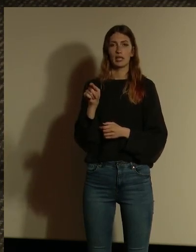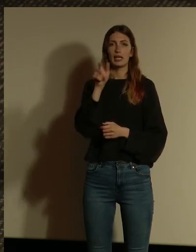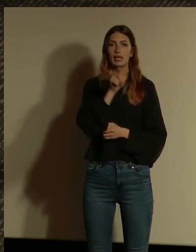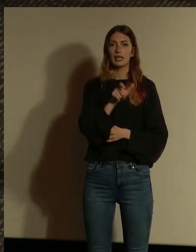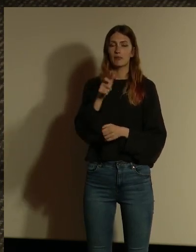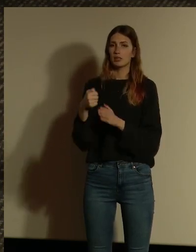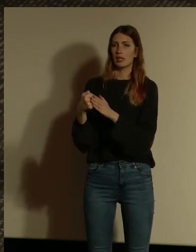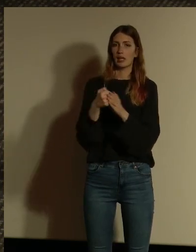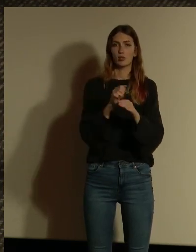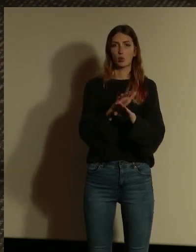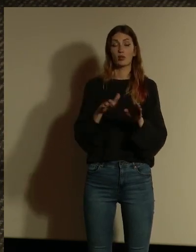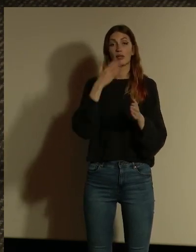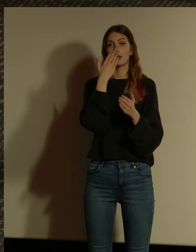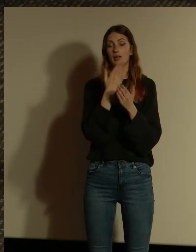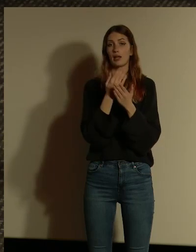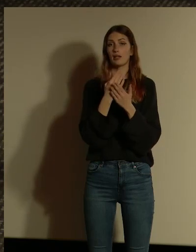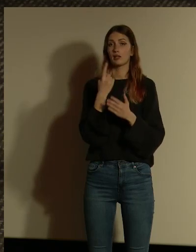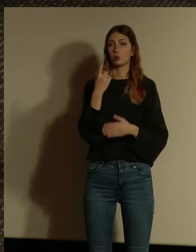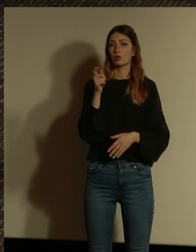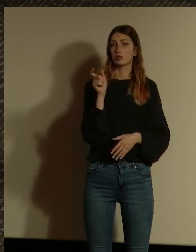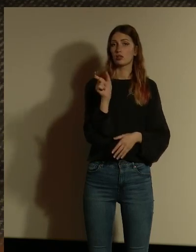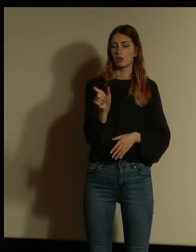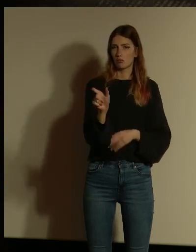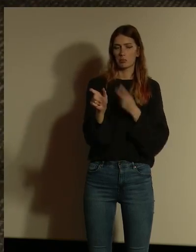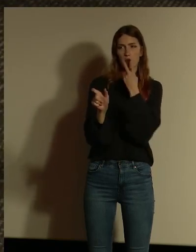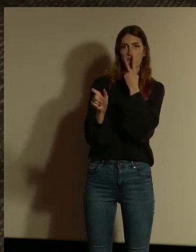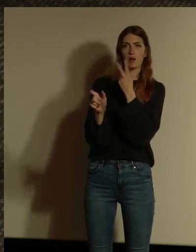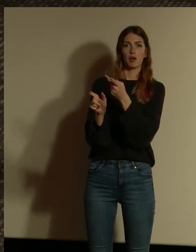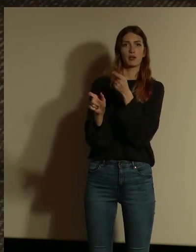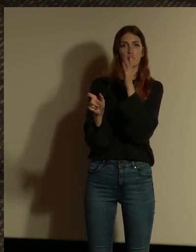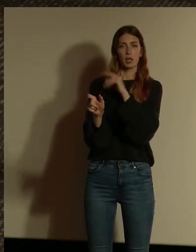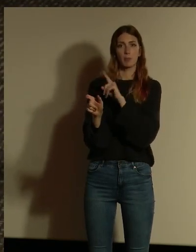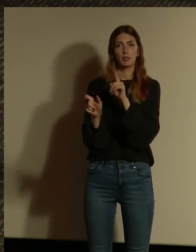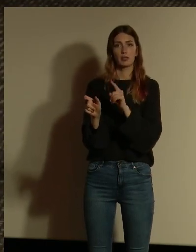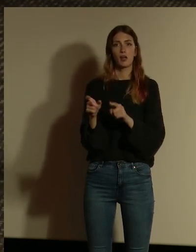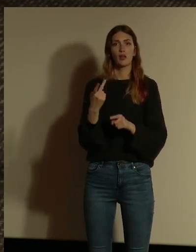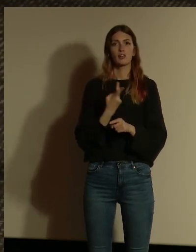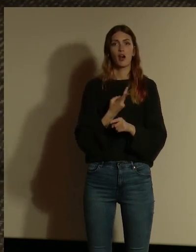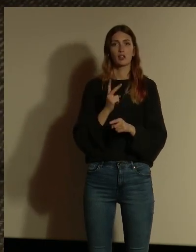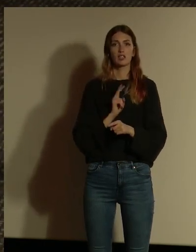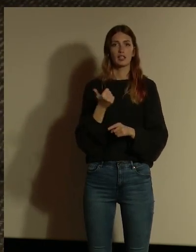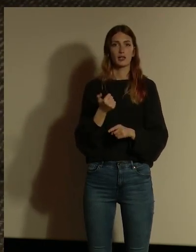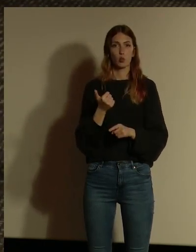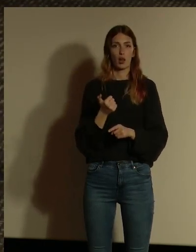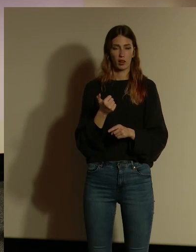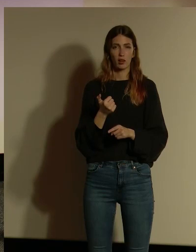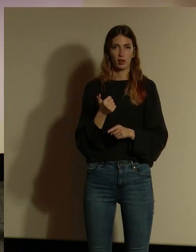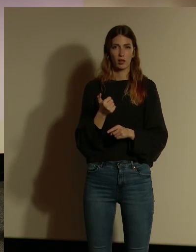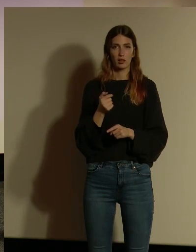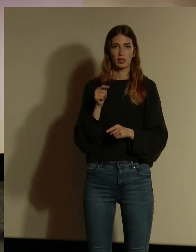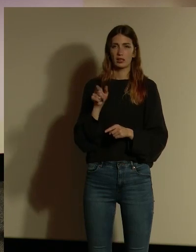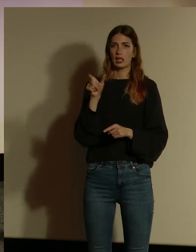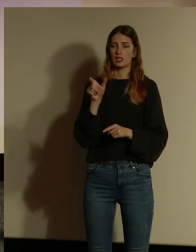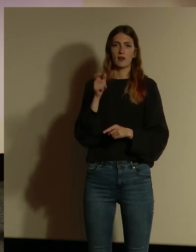inimesi. Näiteks üks termin, mida võib näha, on transseksuaal. See on väga-väga vananenud